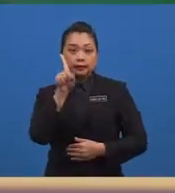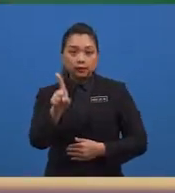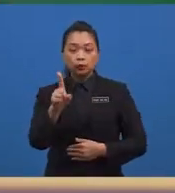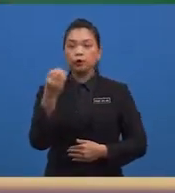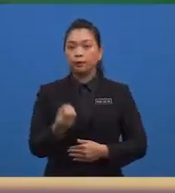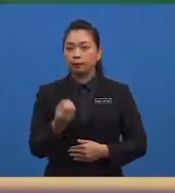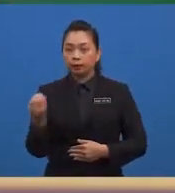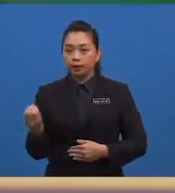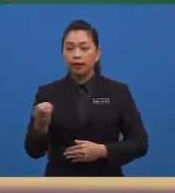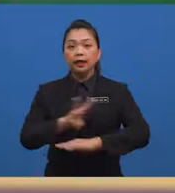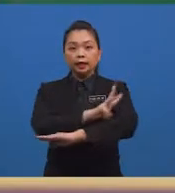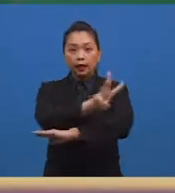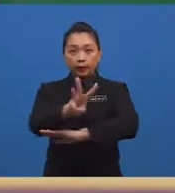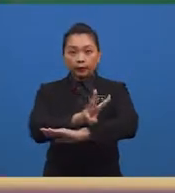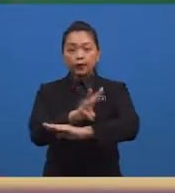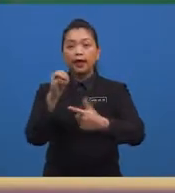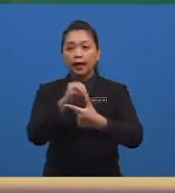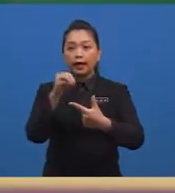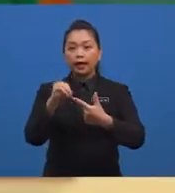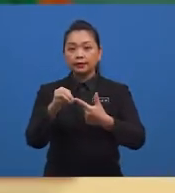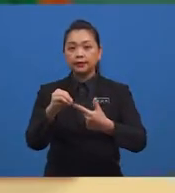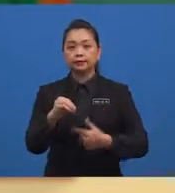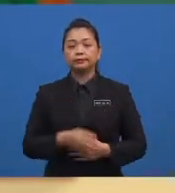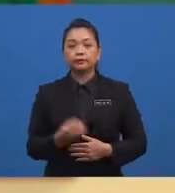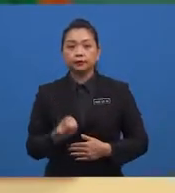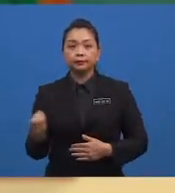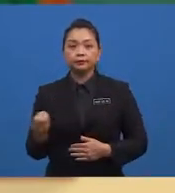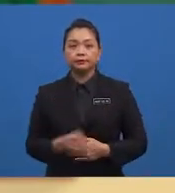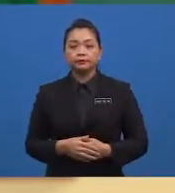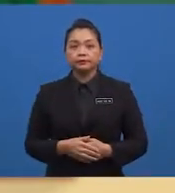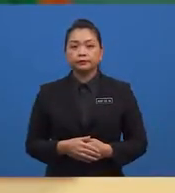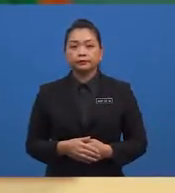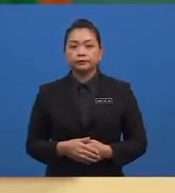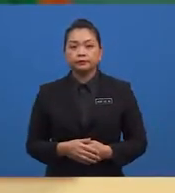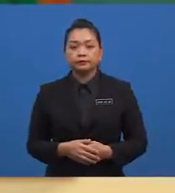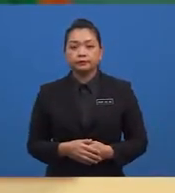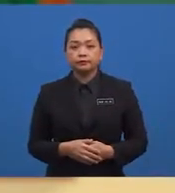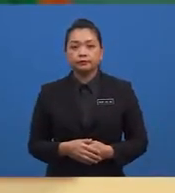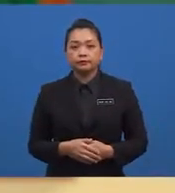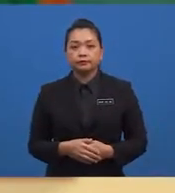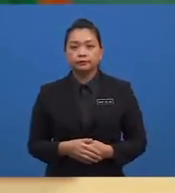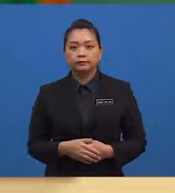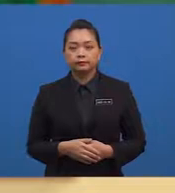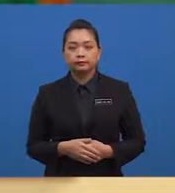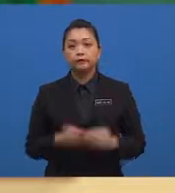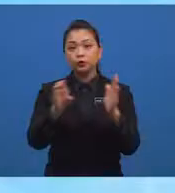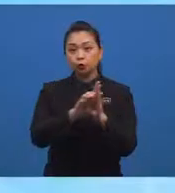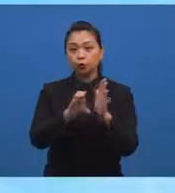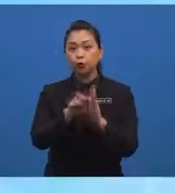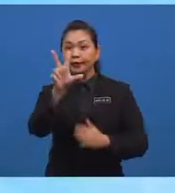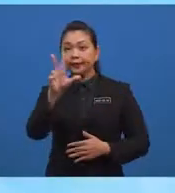objek, kawasan atau rajah. Baiklah, kita teruskan dengan contoh yang